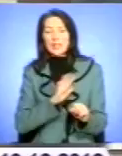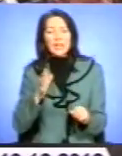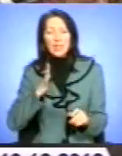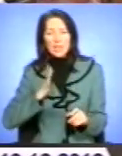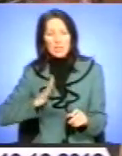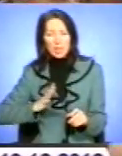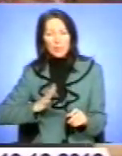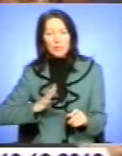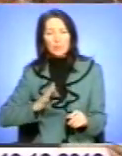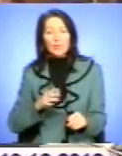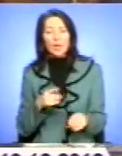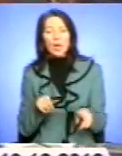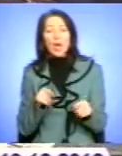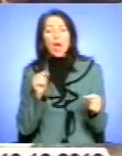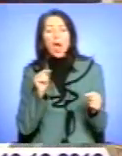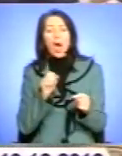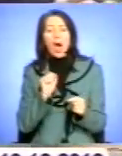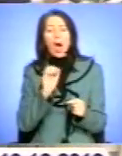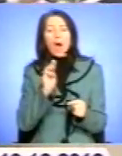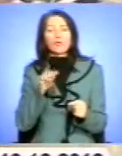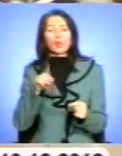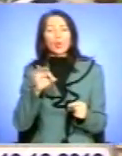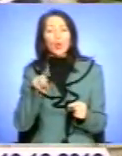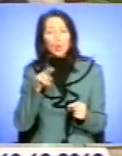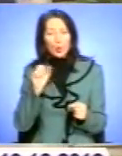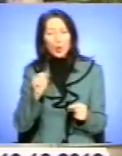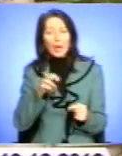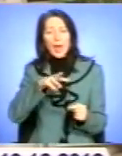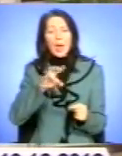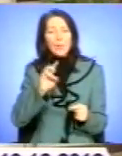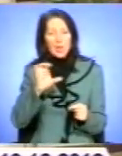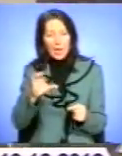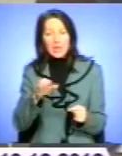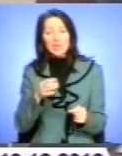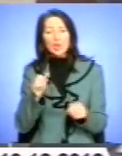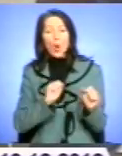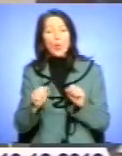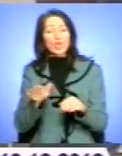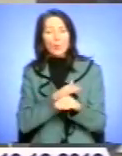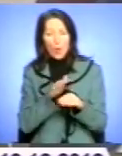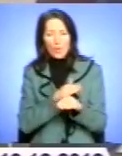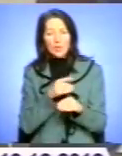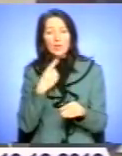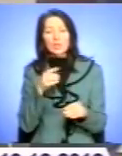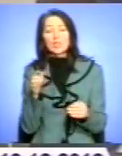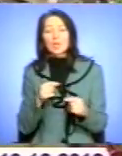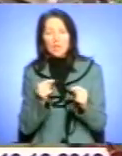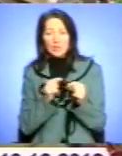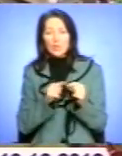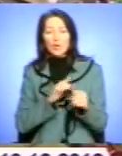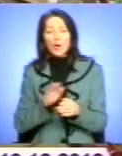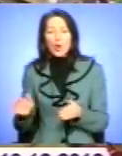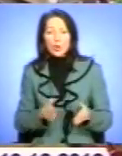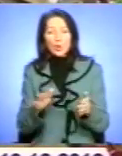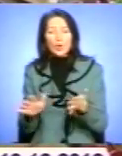потерпить. Натомість укравтодорівців та МНСників прем'єр похвалив. Каже, ті вчасно зреагували на прибирання доріг та допомогли людям, які минулого тижня